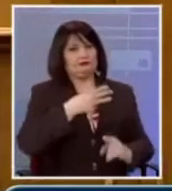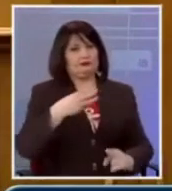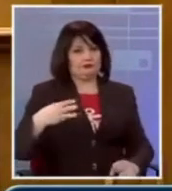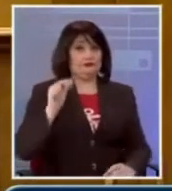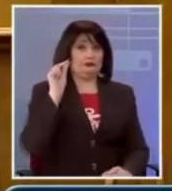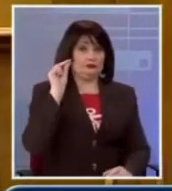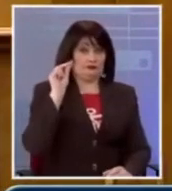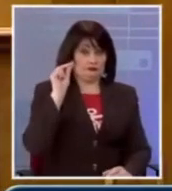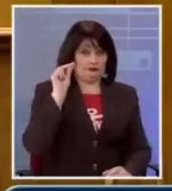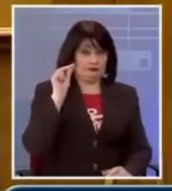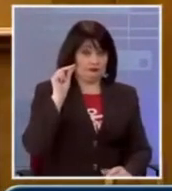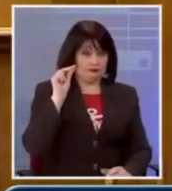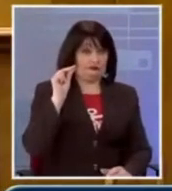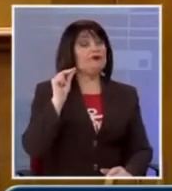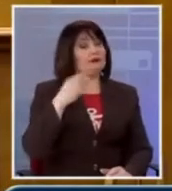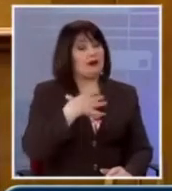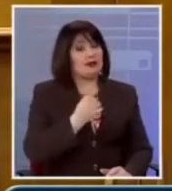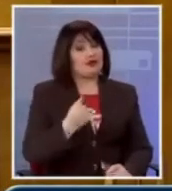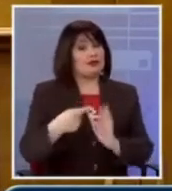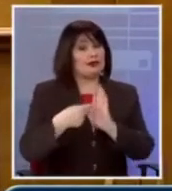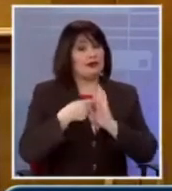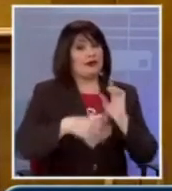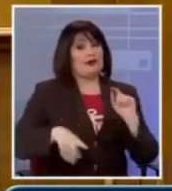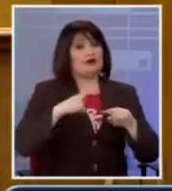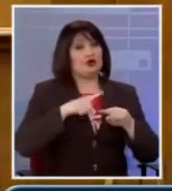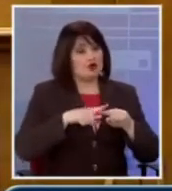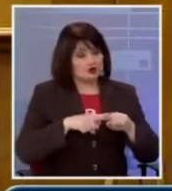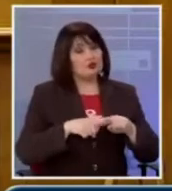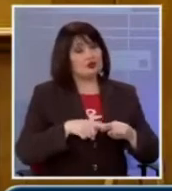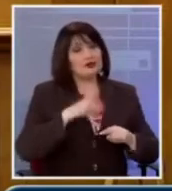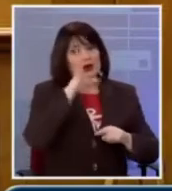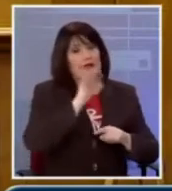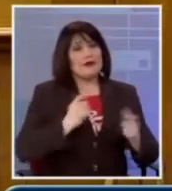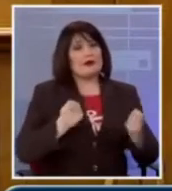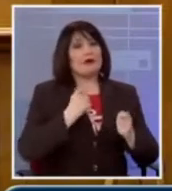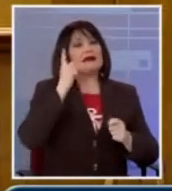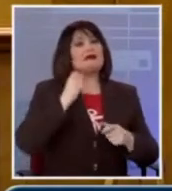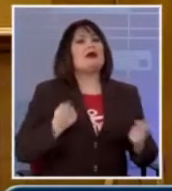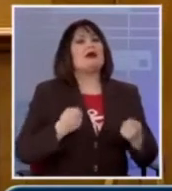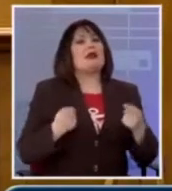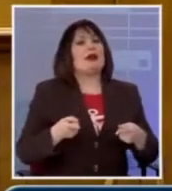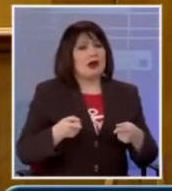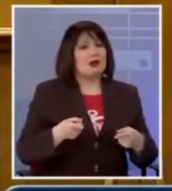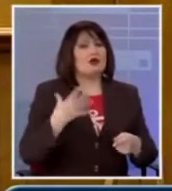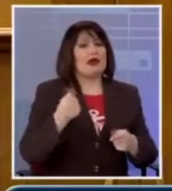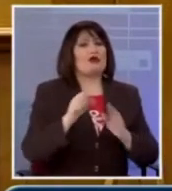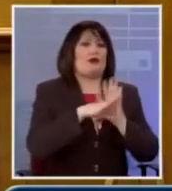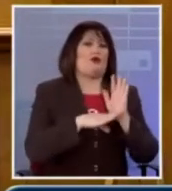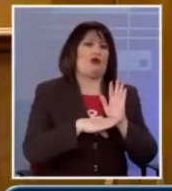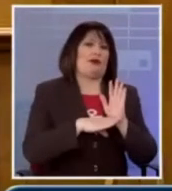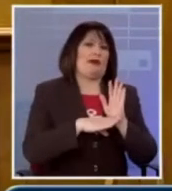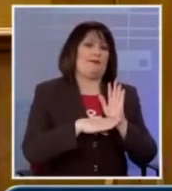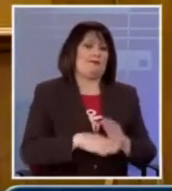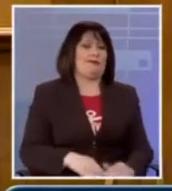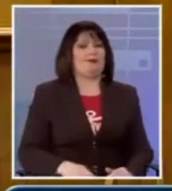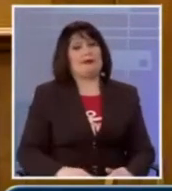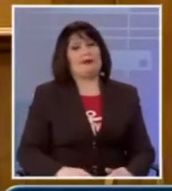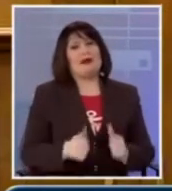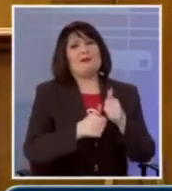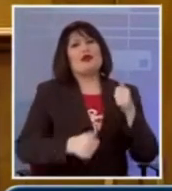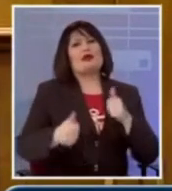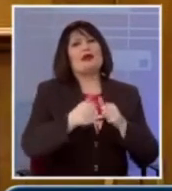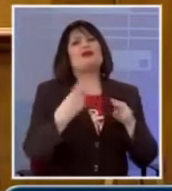Δεσμευόμαστε ότι θα δικαιώσουμε την εμπιστοσύνη του. Ξέρουμε τι θα κάνουμε. Έχουμε και πρόγραμμα. Πρώτιστο όμως